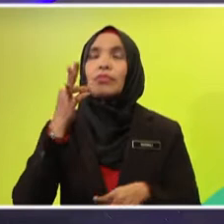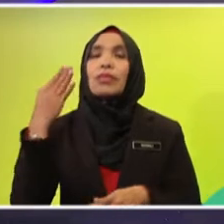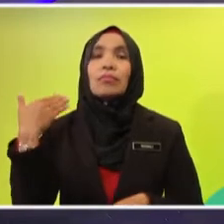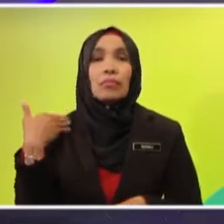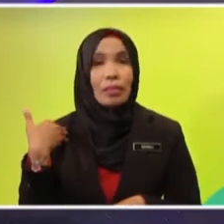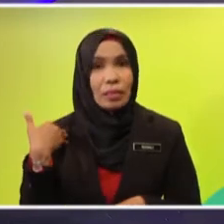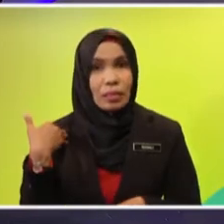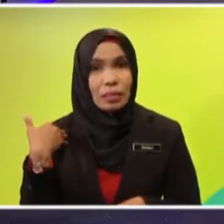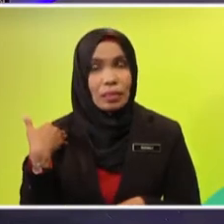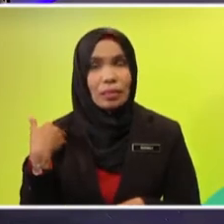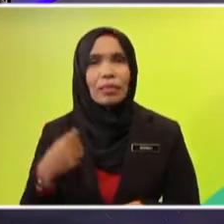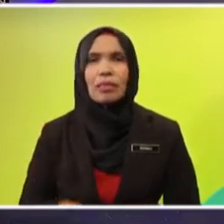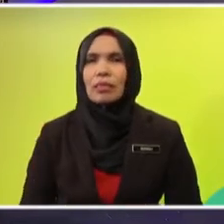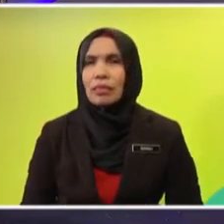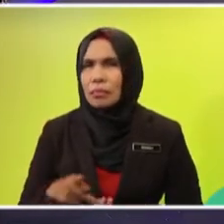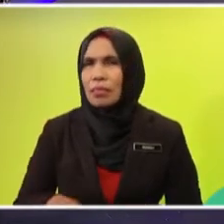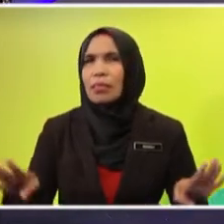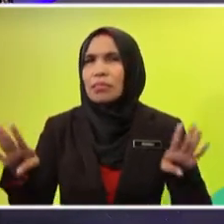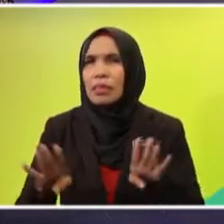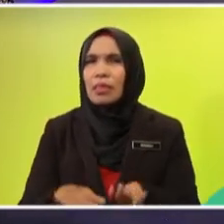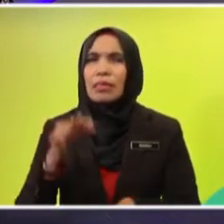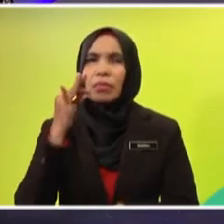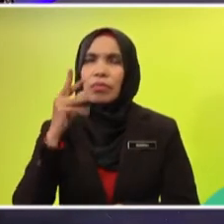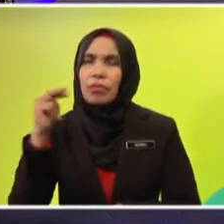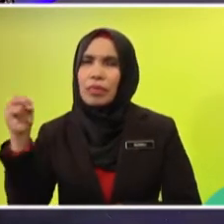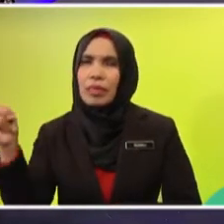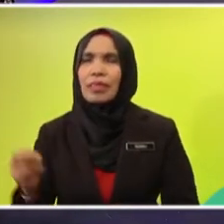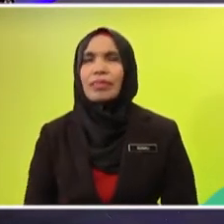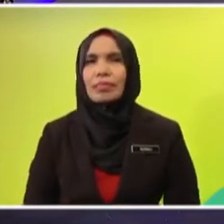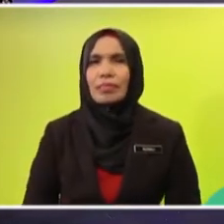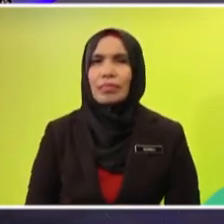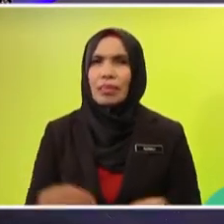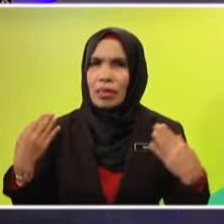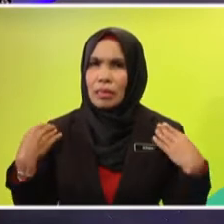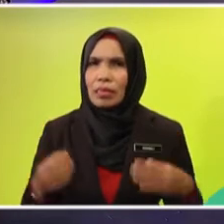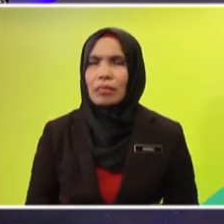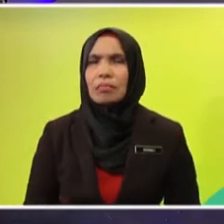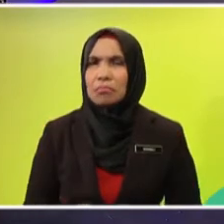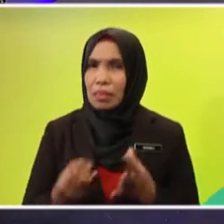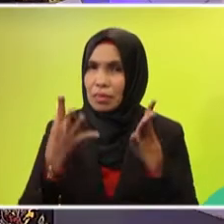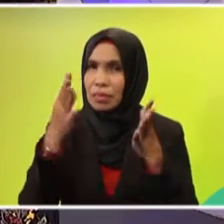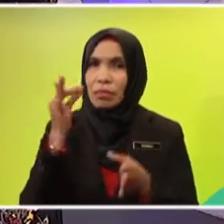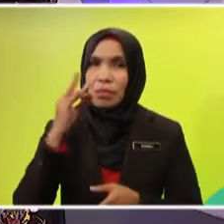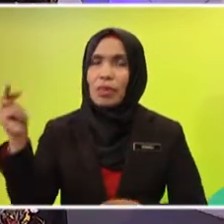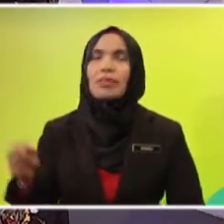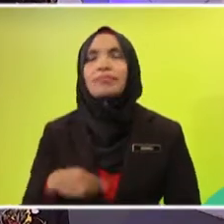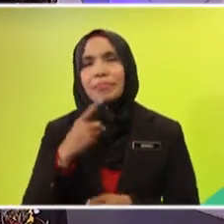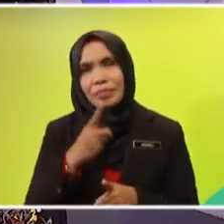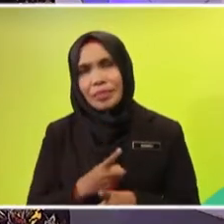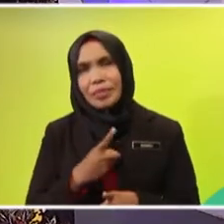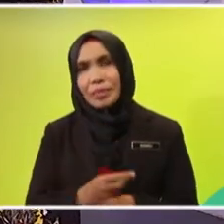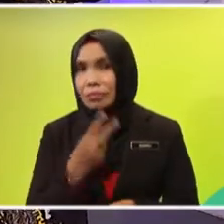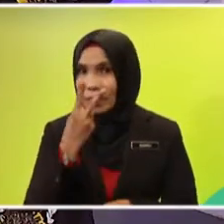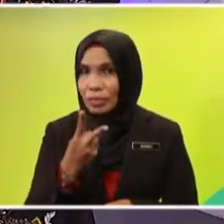file-nya ada berbagai jenis buah-buahan netto Enno kini baik itu yang pasti macam-macam buah-buahan yang ada